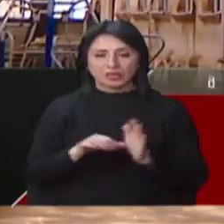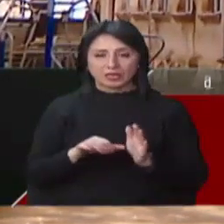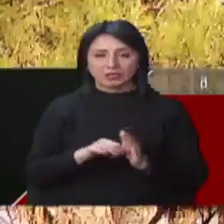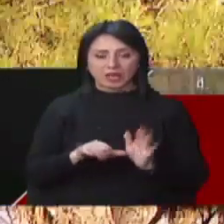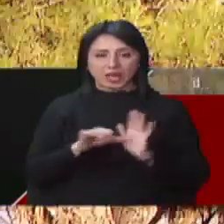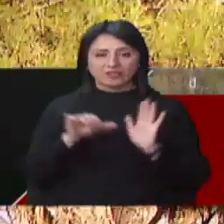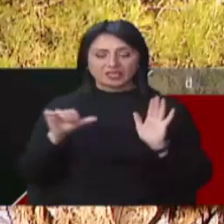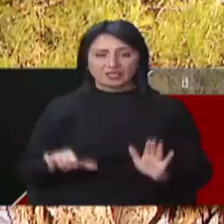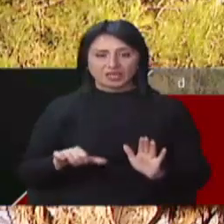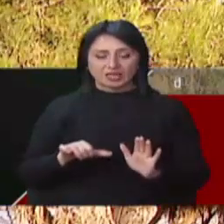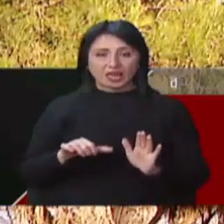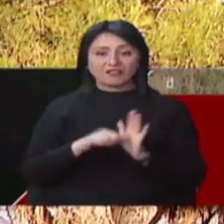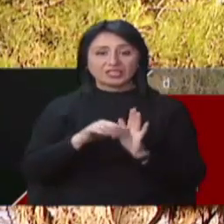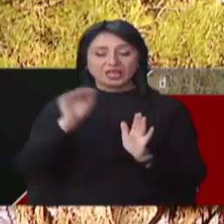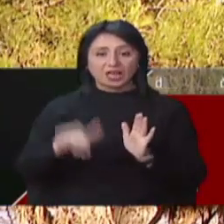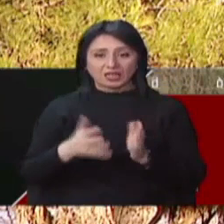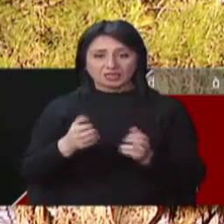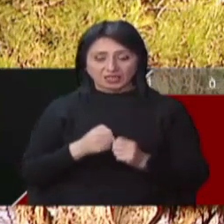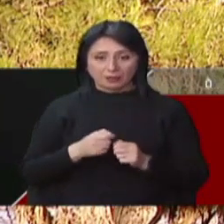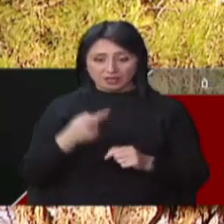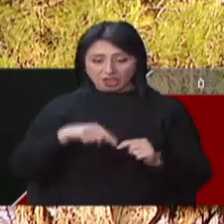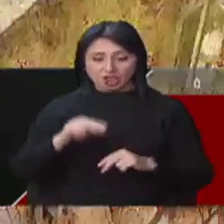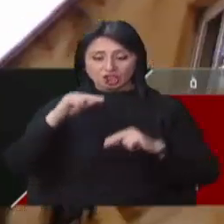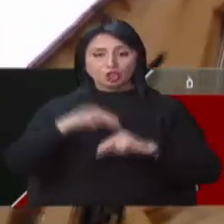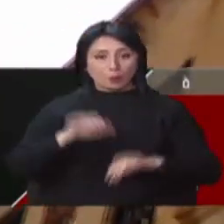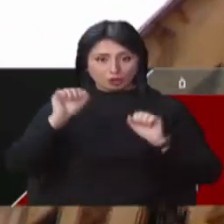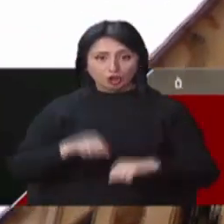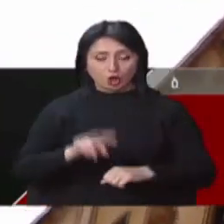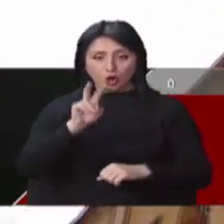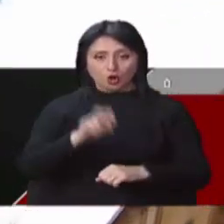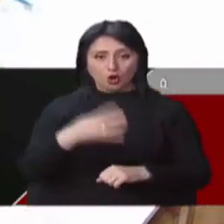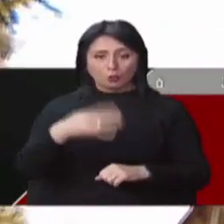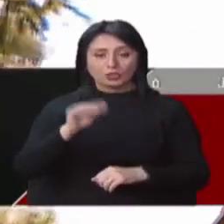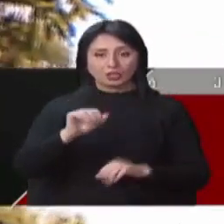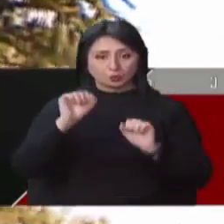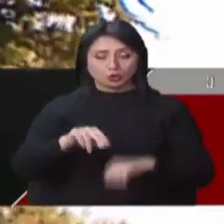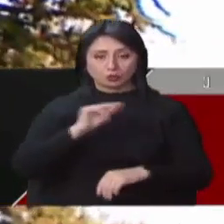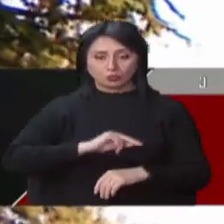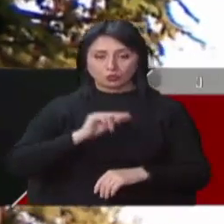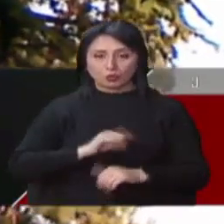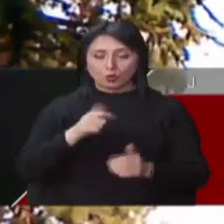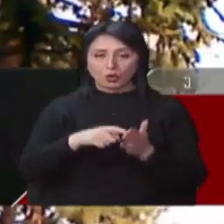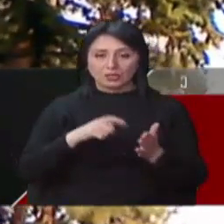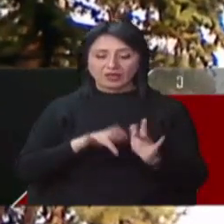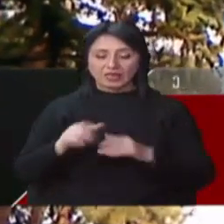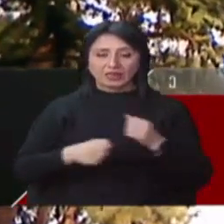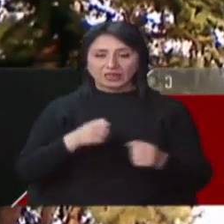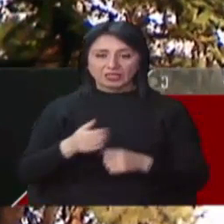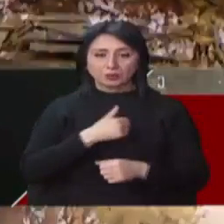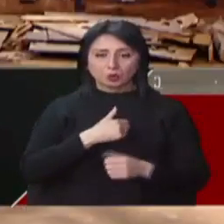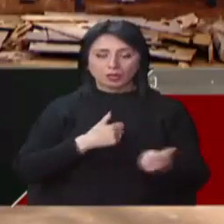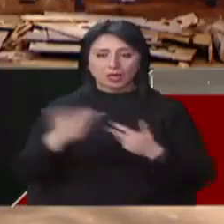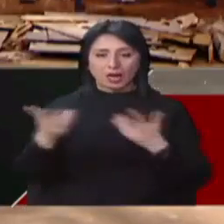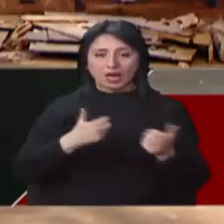დახმარებას 600,000 ადამიანი იღებს. მათგან შრომის უნარიანია 240,000 პირი. როგორც ირკვევა, დასაქმების